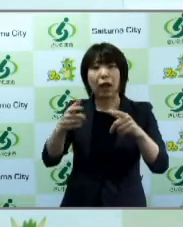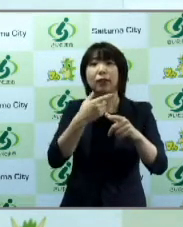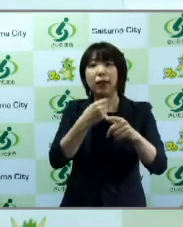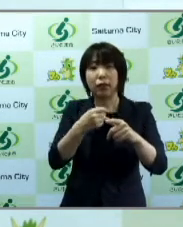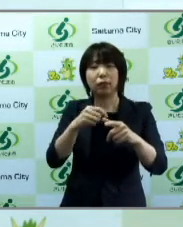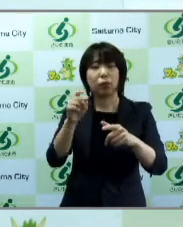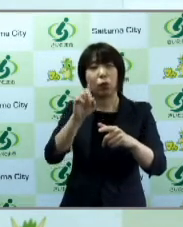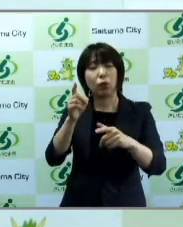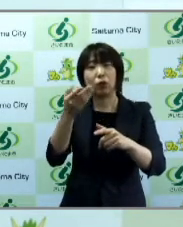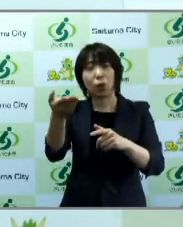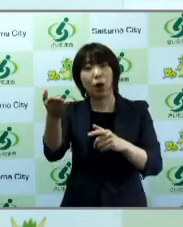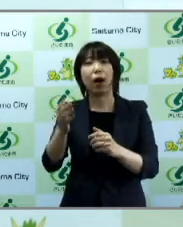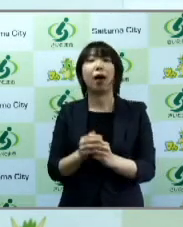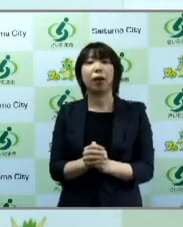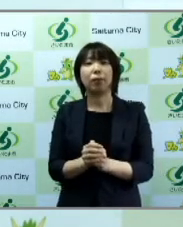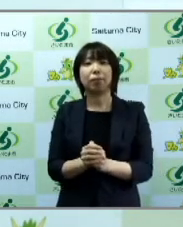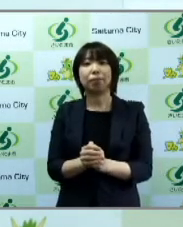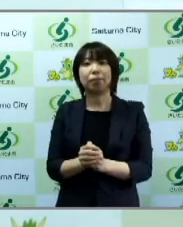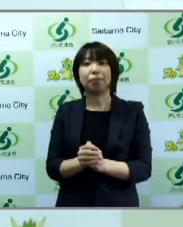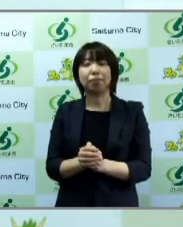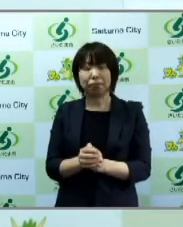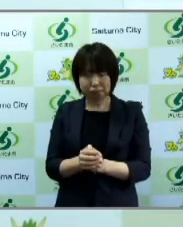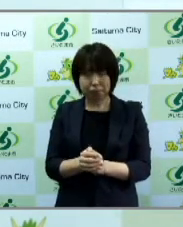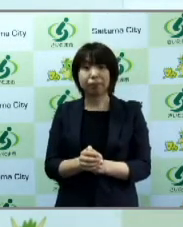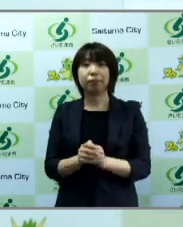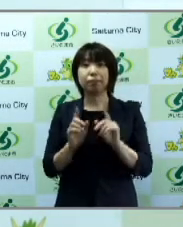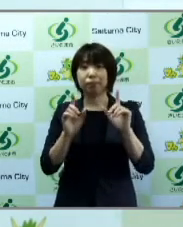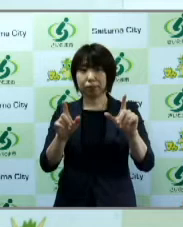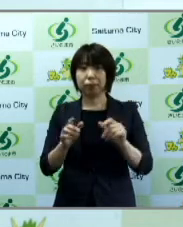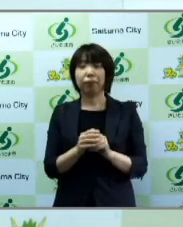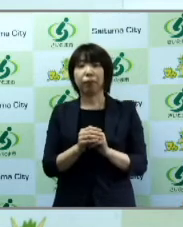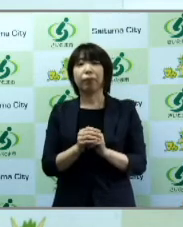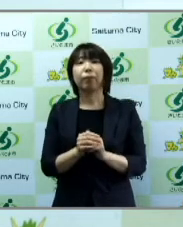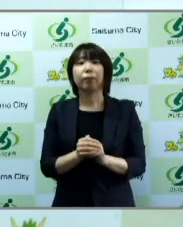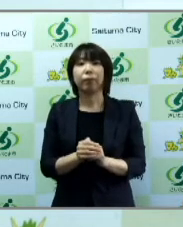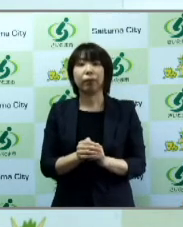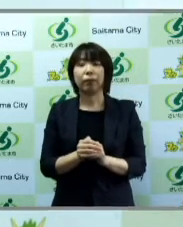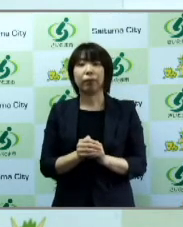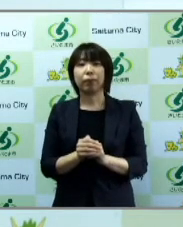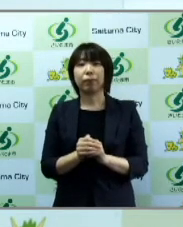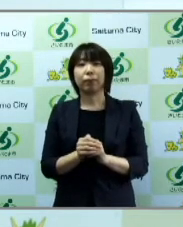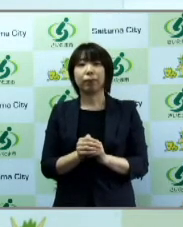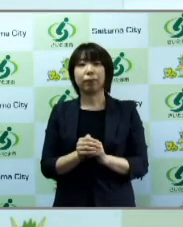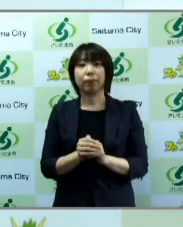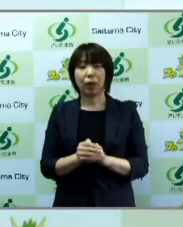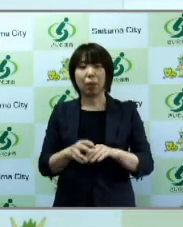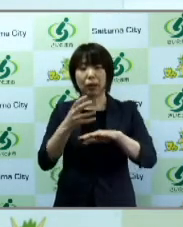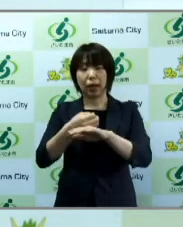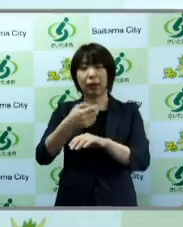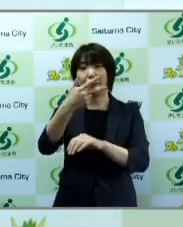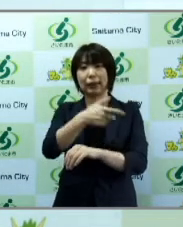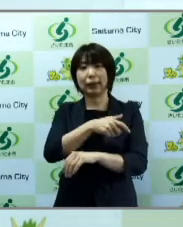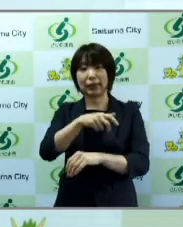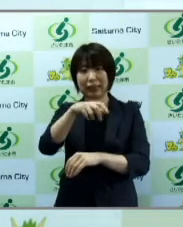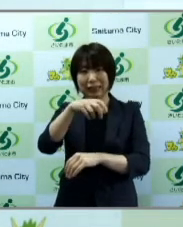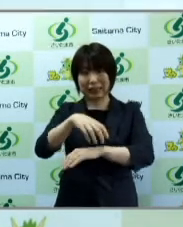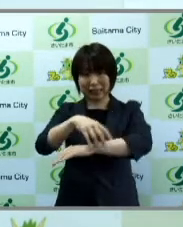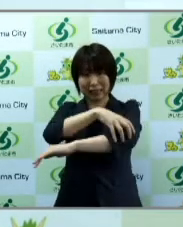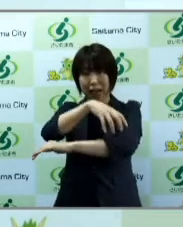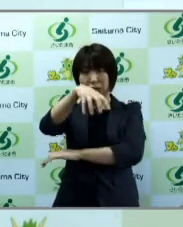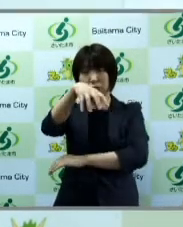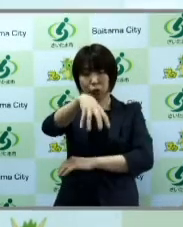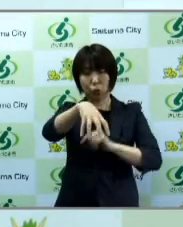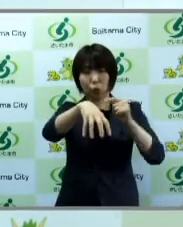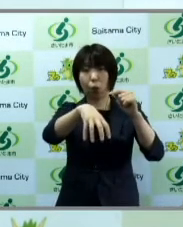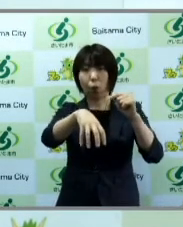まず現状というか短期的なところで言いますと、やはり埼玉市役所の中にその保健